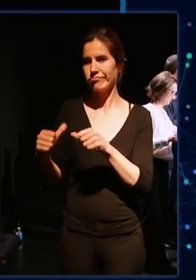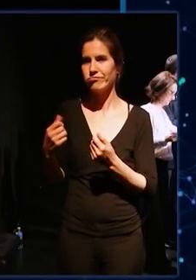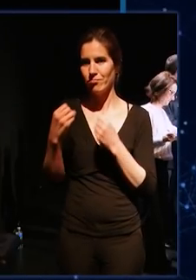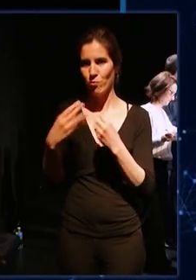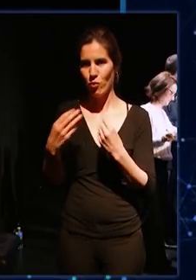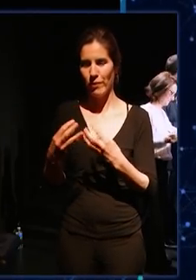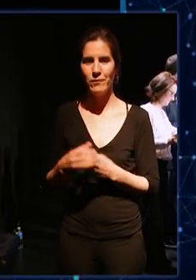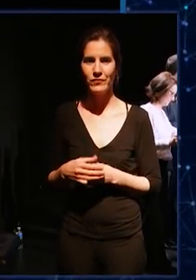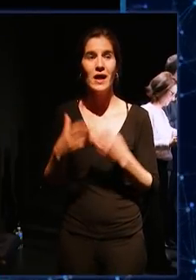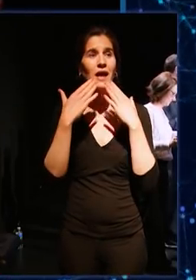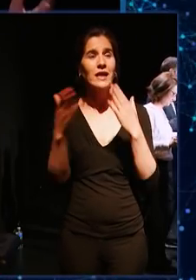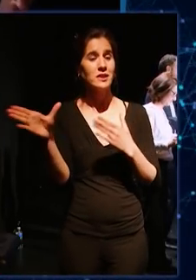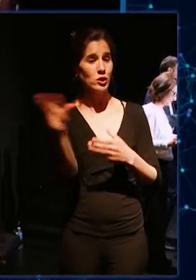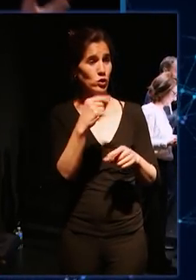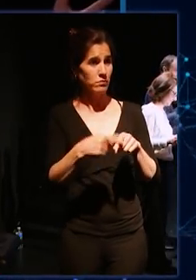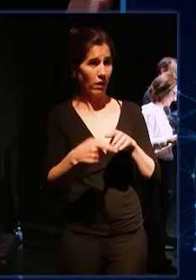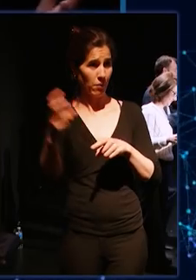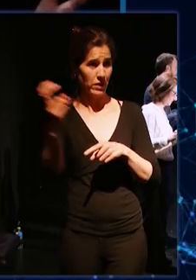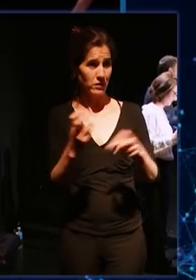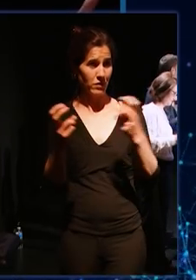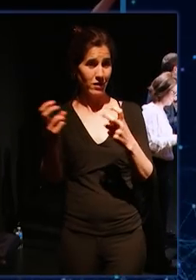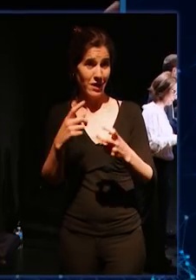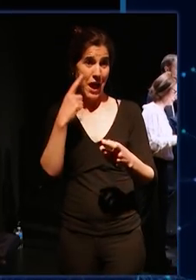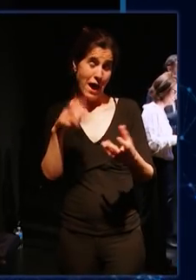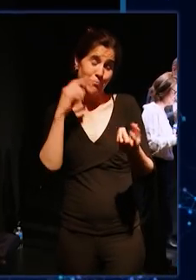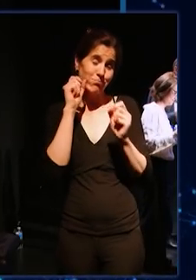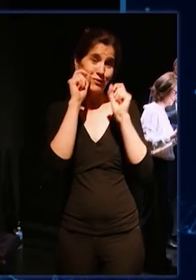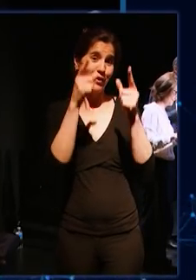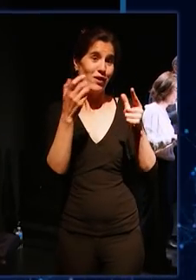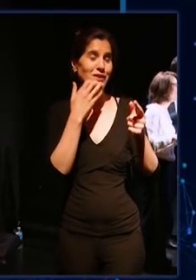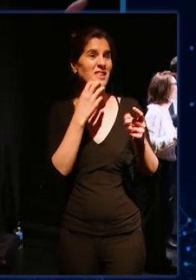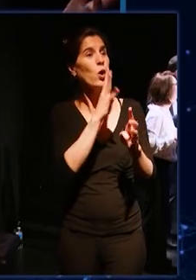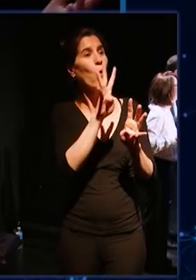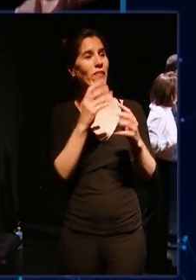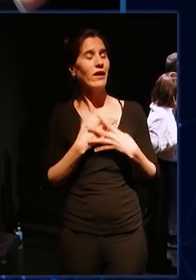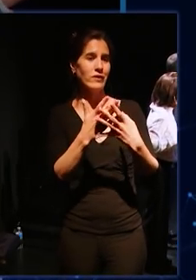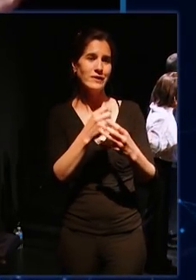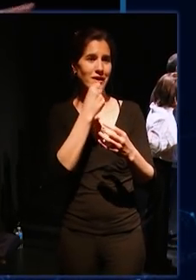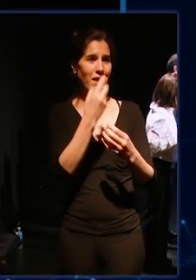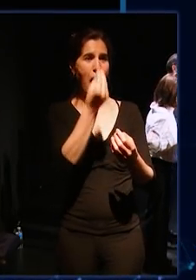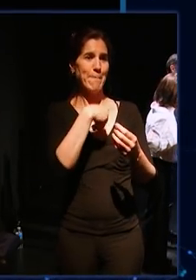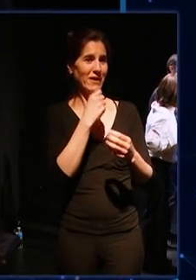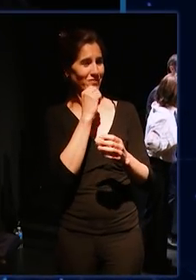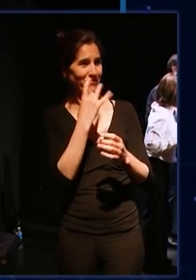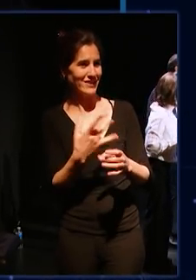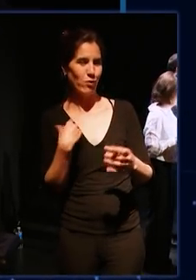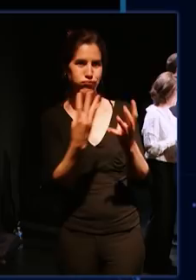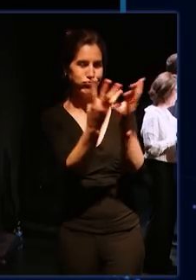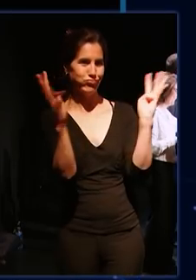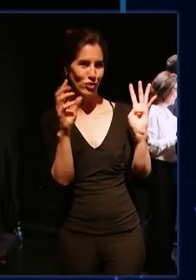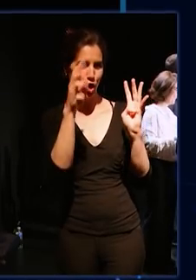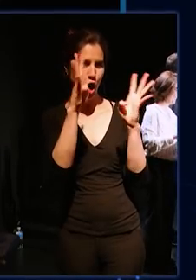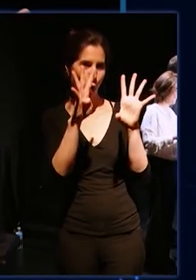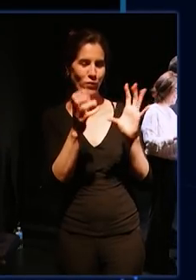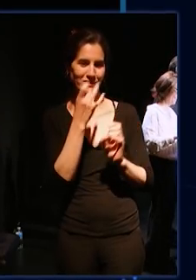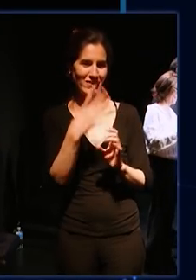tots avui per ser aquí, perquè ja veieu que fins i tot ens deixem de presentar algun candidat. Clar, quan n'hi ha 4 és molt difícil deixar-se'n algun. Sou massa, disculpeu.